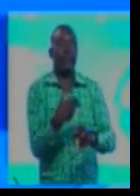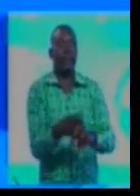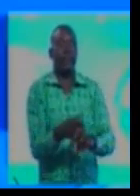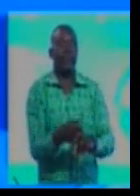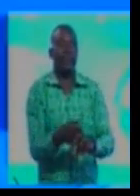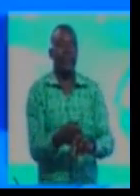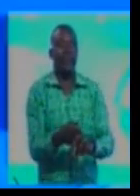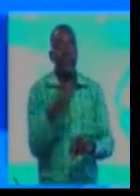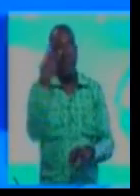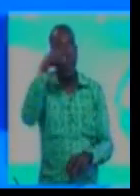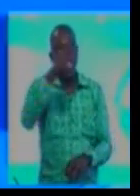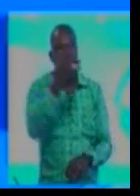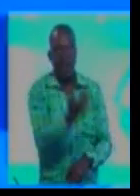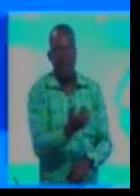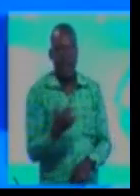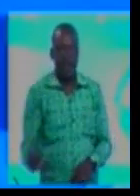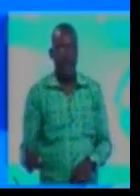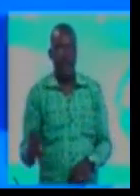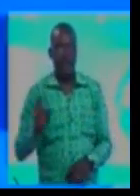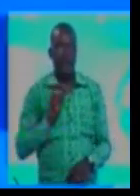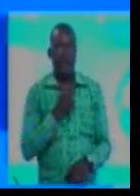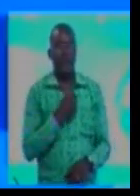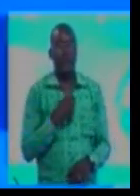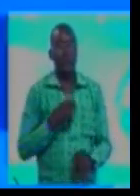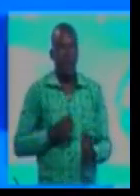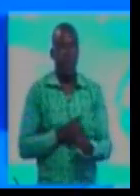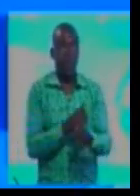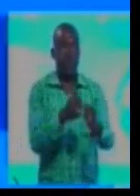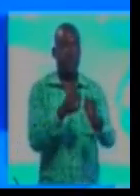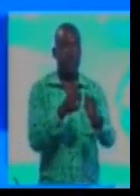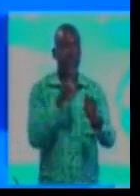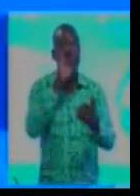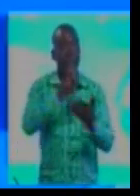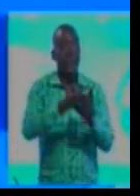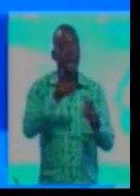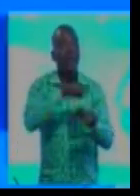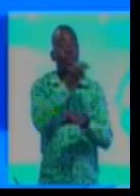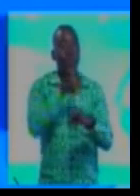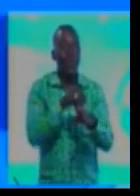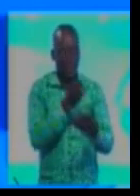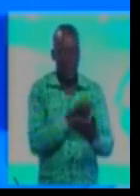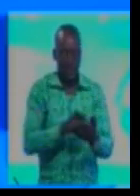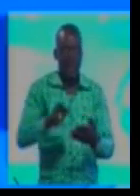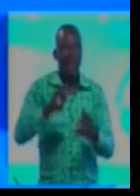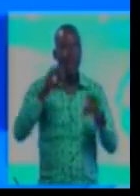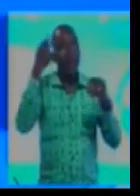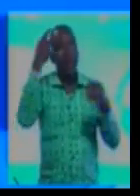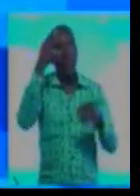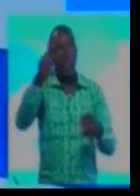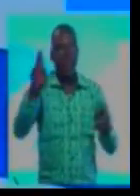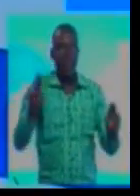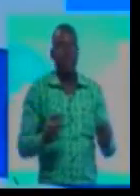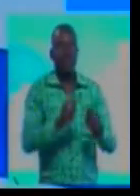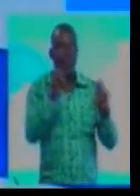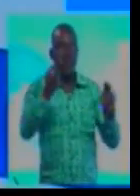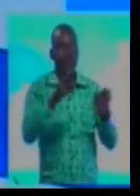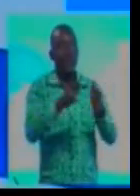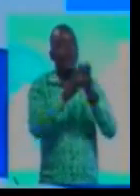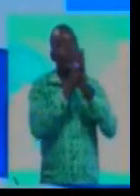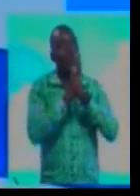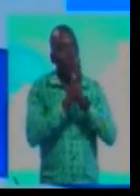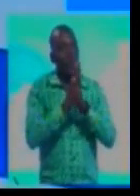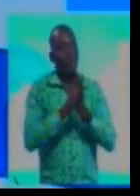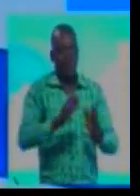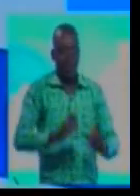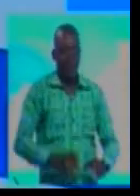Et pour les enfants qui nous suivent, si ce n'est pas encore fait, c'est le moment d'écrire au Père Noël et de lui demander le